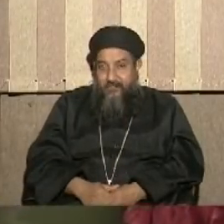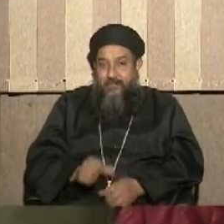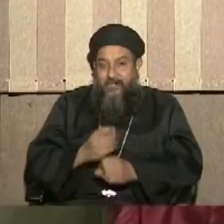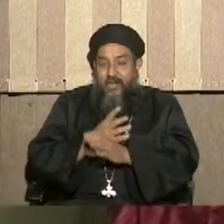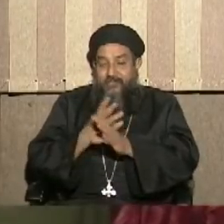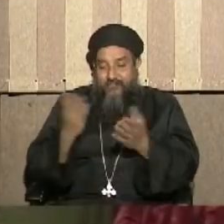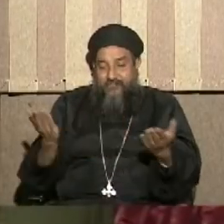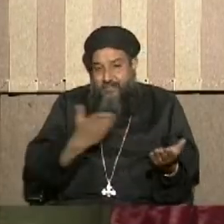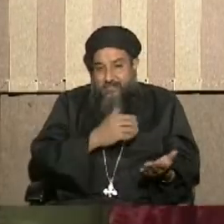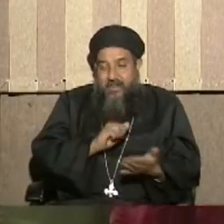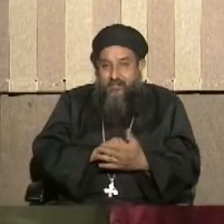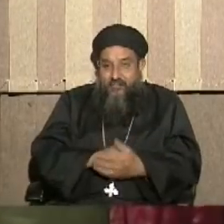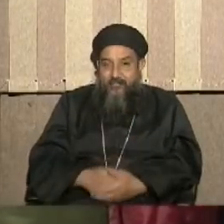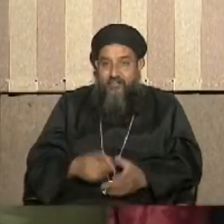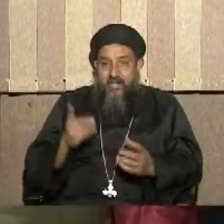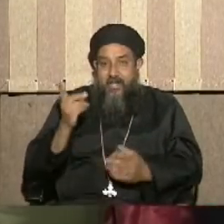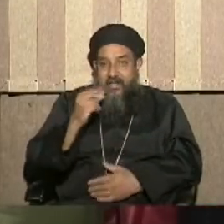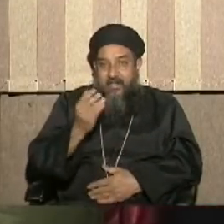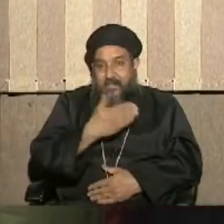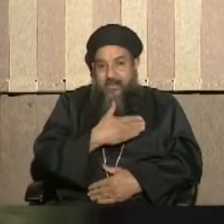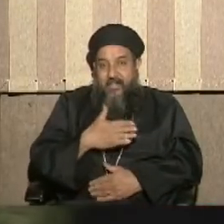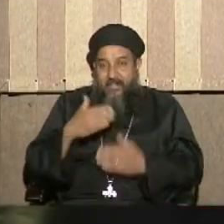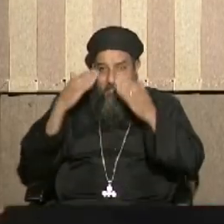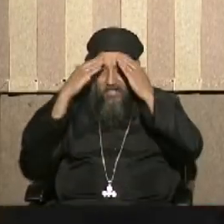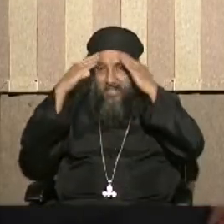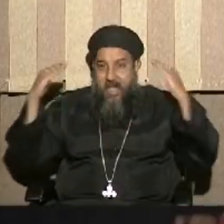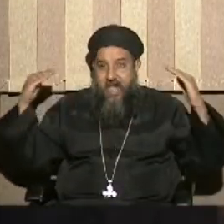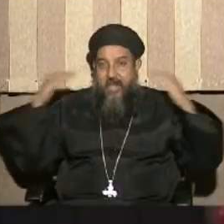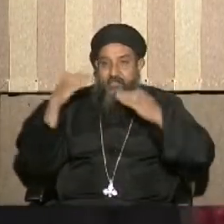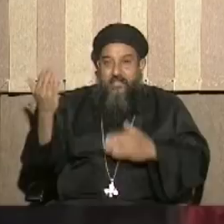يحفظك يا عدو. انصاري في الله. اتفضل.